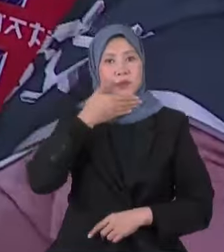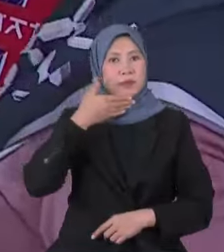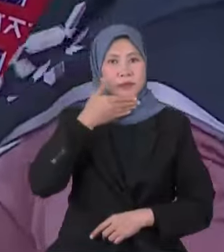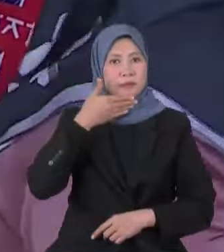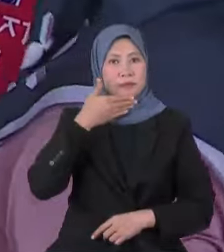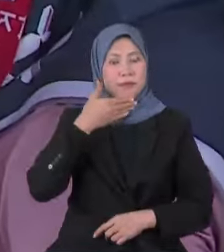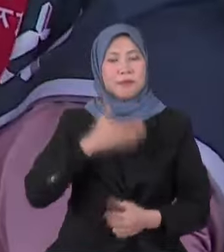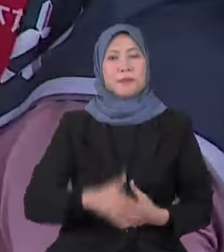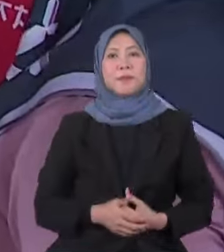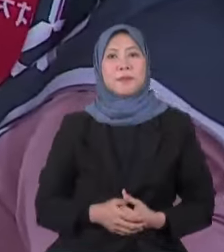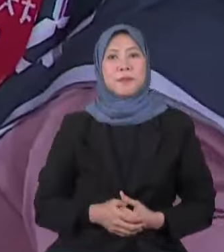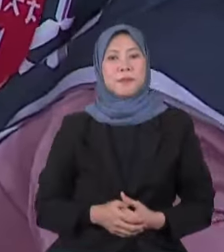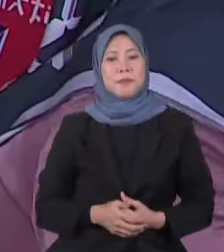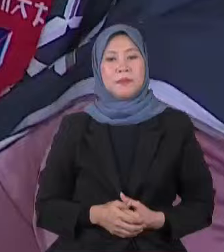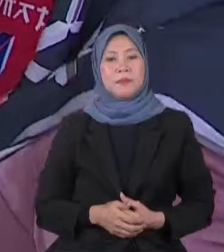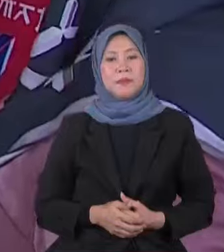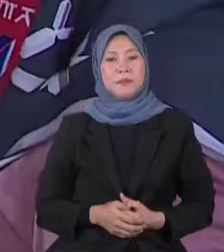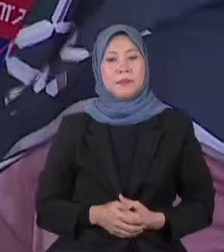Jadi